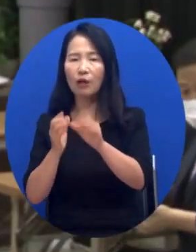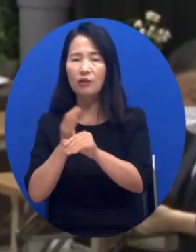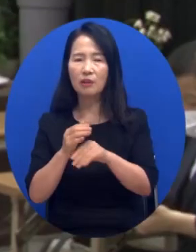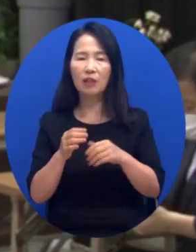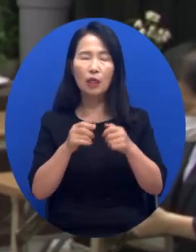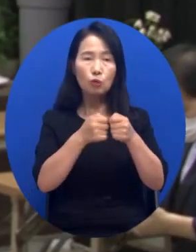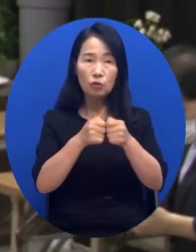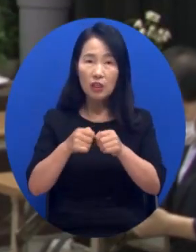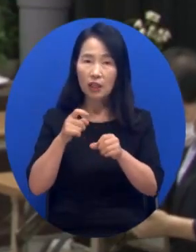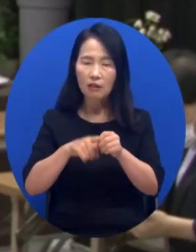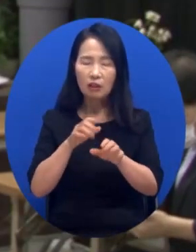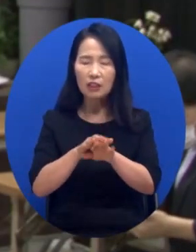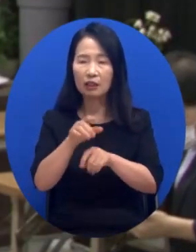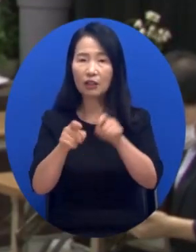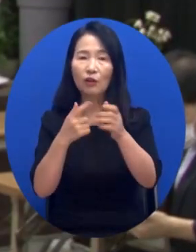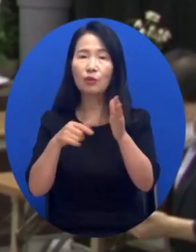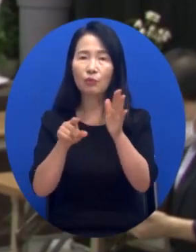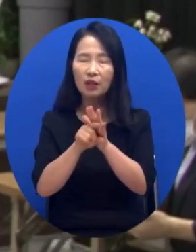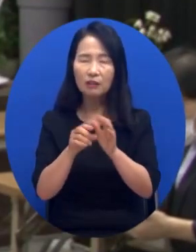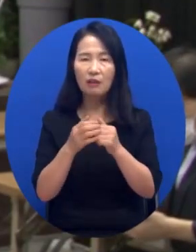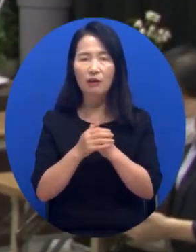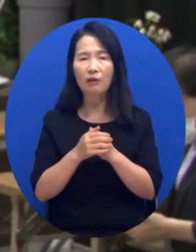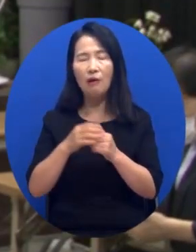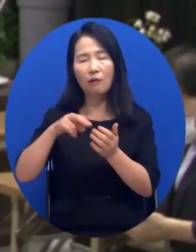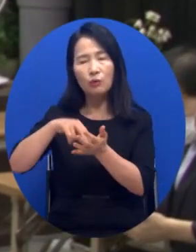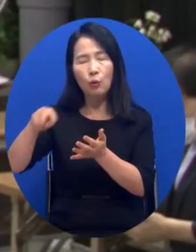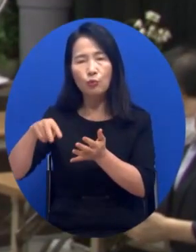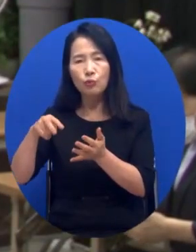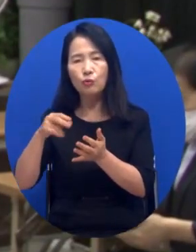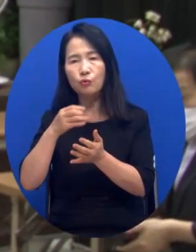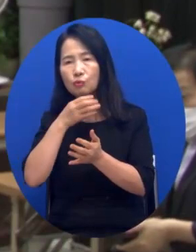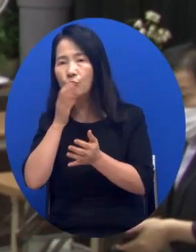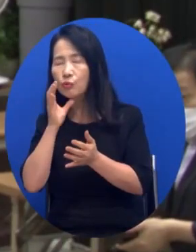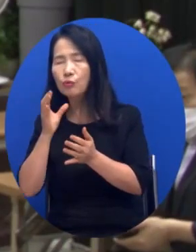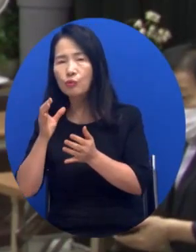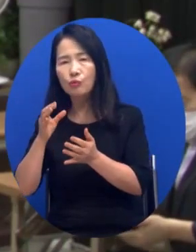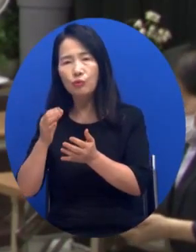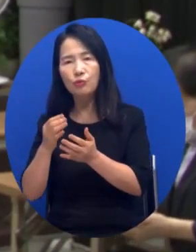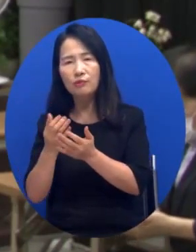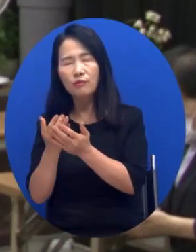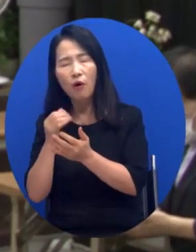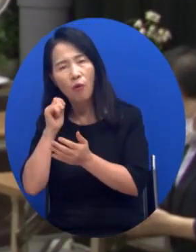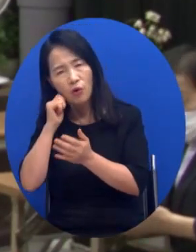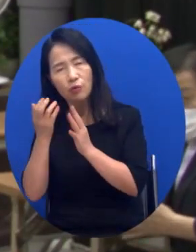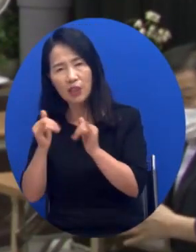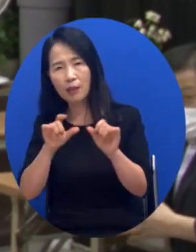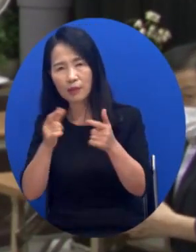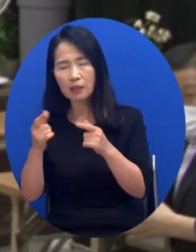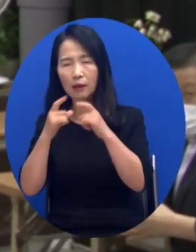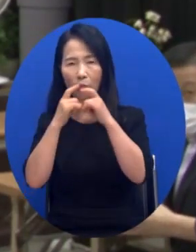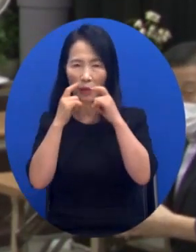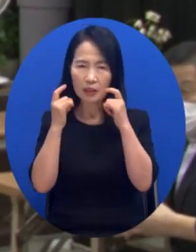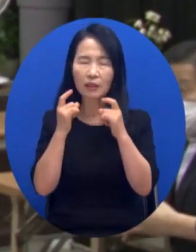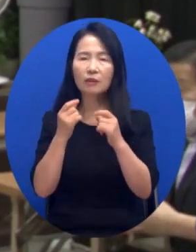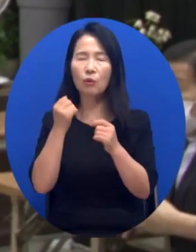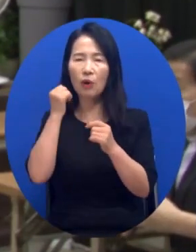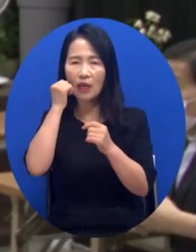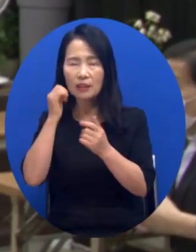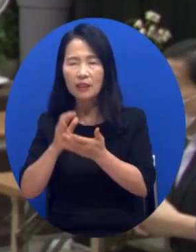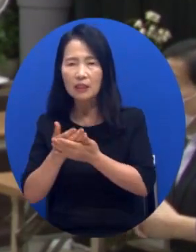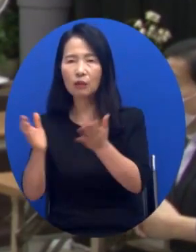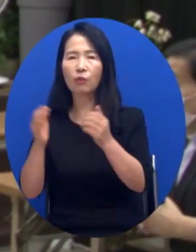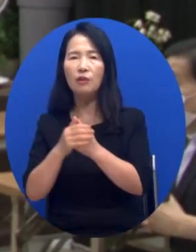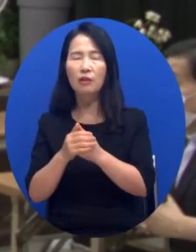구체적으로 실천하기 위해서 노숙자들에게 마스크, 또 간식 지원, 그다음에 전교회에서